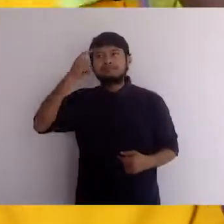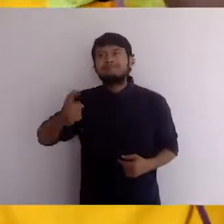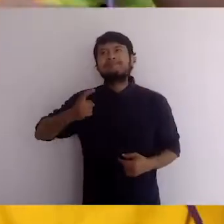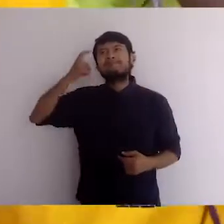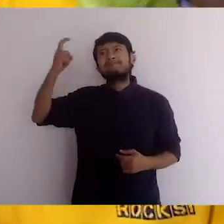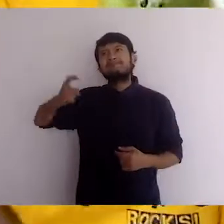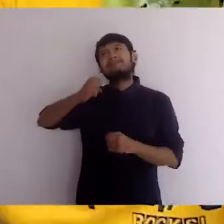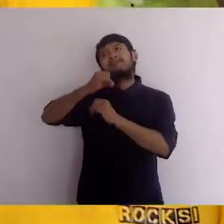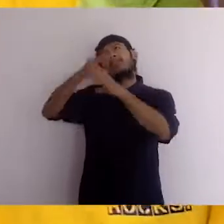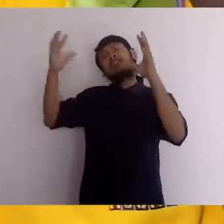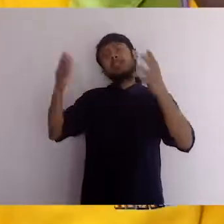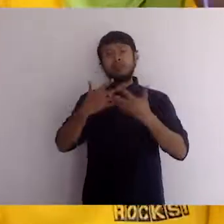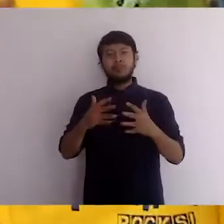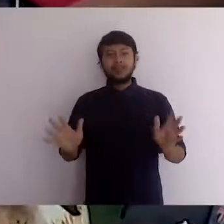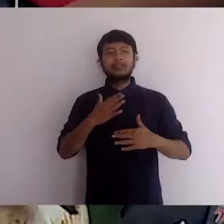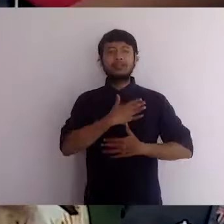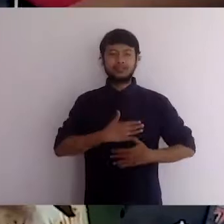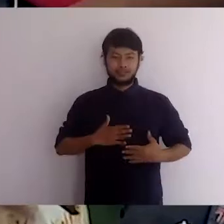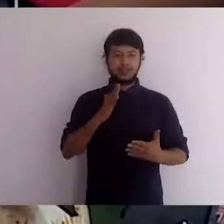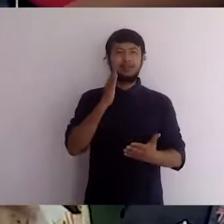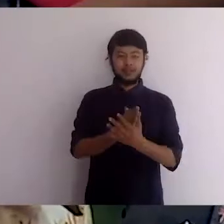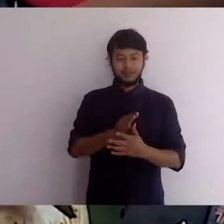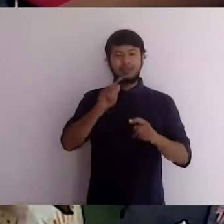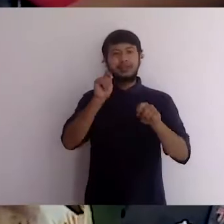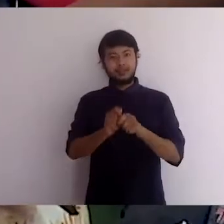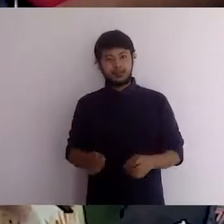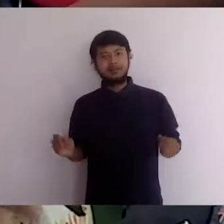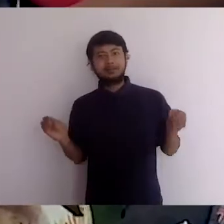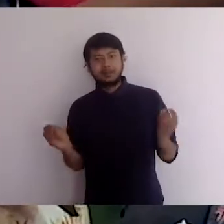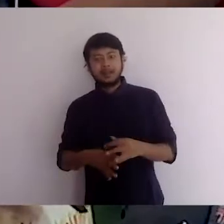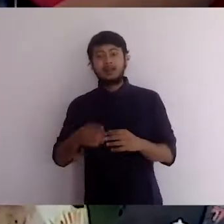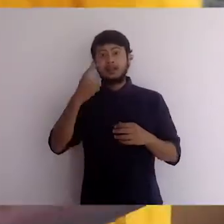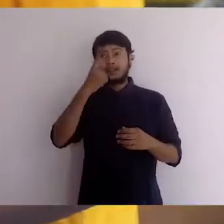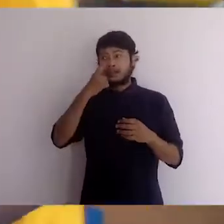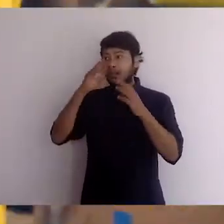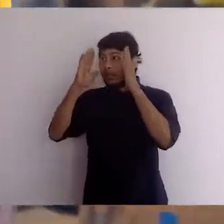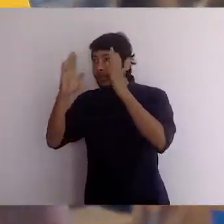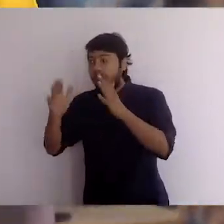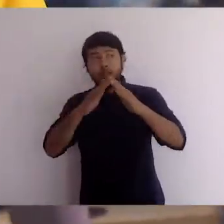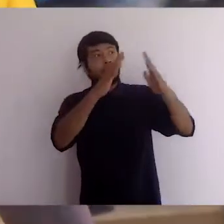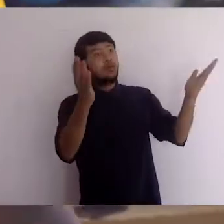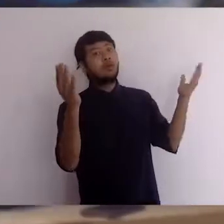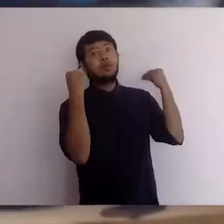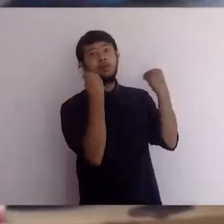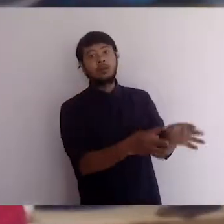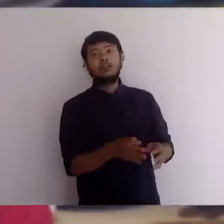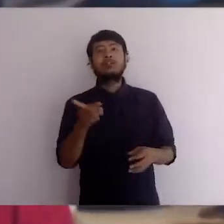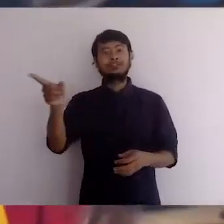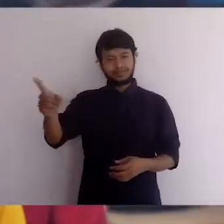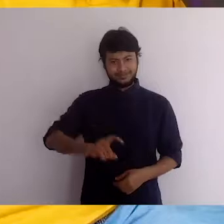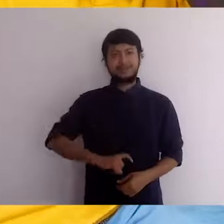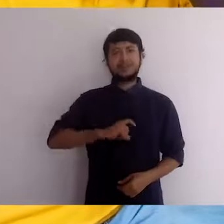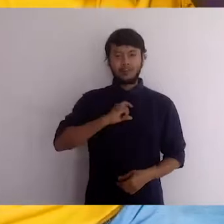बनाया, पार्टी शार्टी बोतवा अब स्टार्ट कर कमाना। लड़की के पीछे तू मत बन दीवाना, लड़की भी शानी तू अकेला नहीं